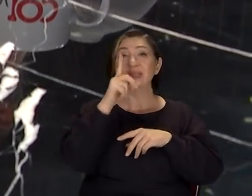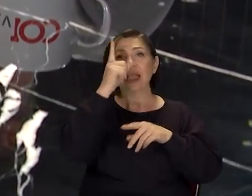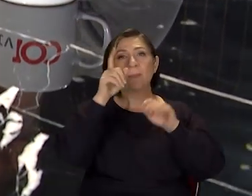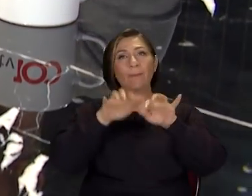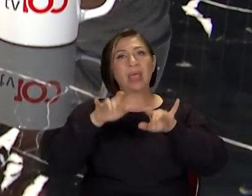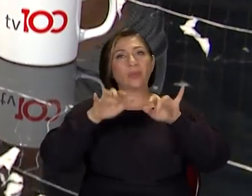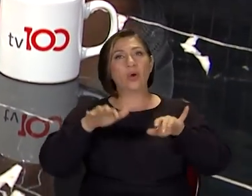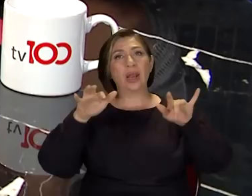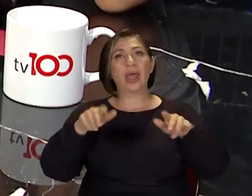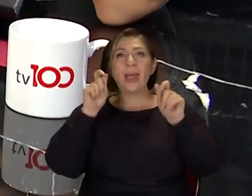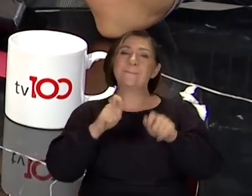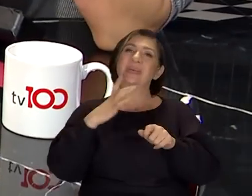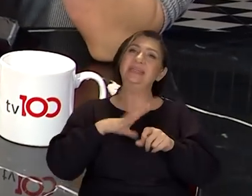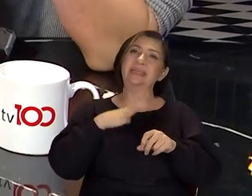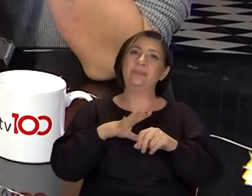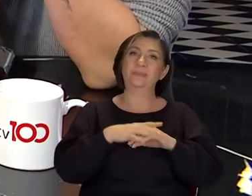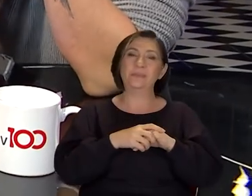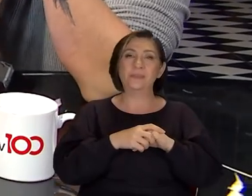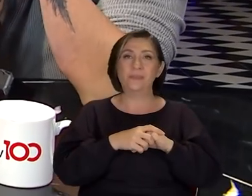piyanoyla yapmak istedim. Çünkü